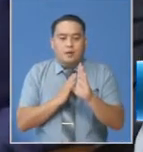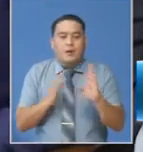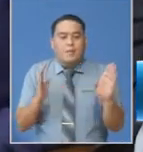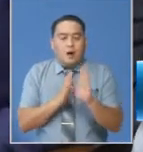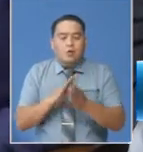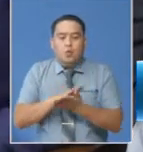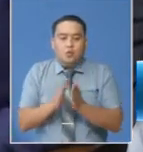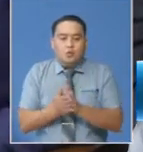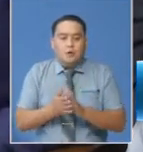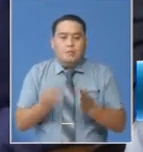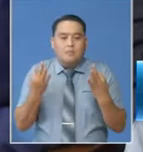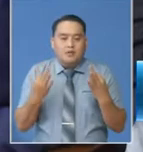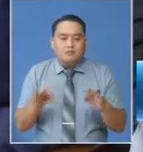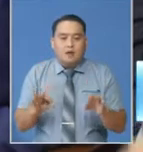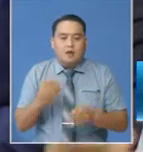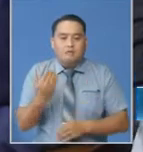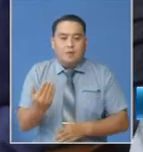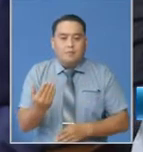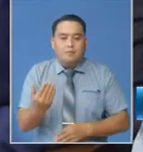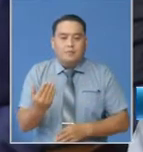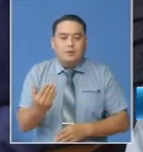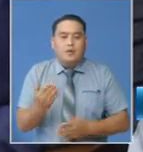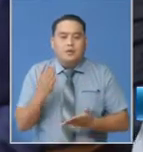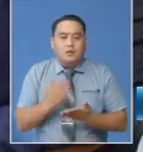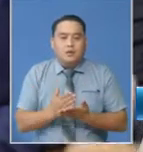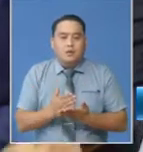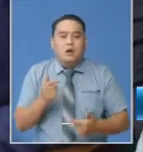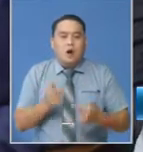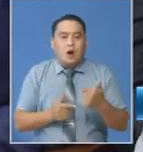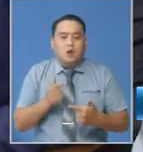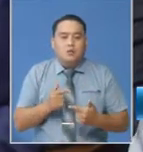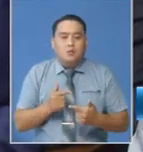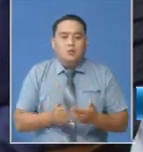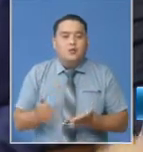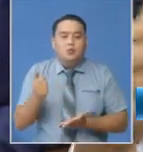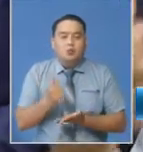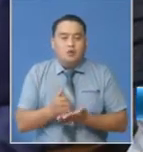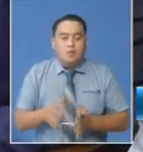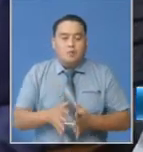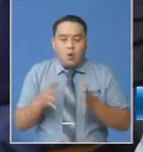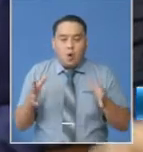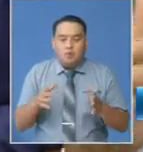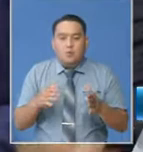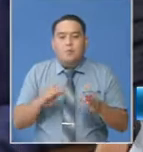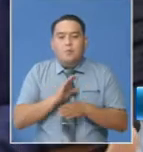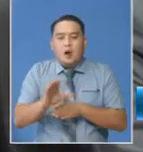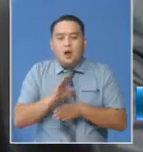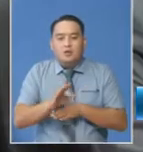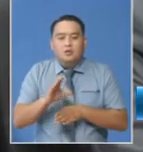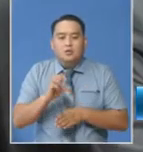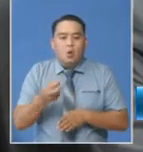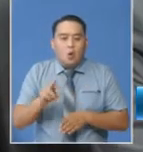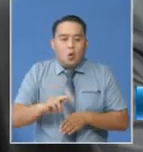Погодно-климатические условия позволяют вам иметь такие конкурентные преимущества, производить там кукурузу, сою.